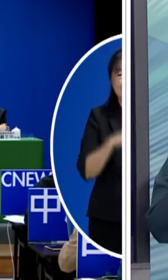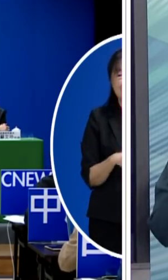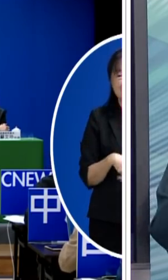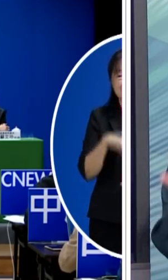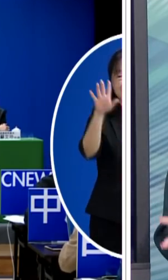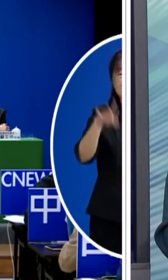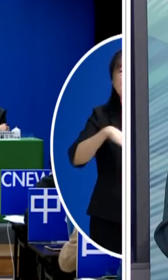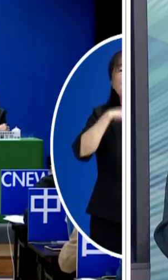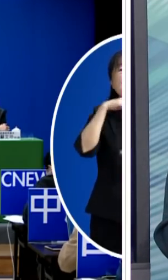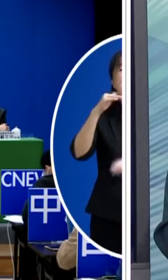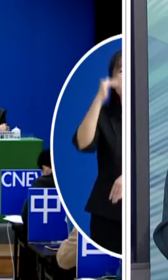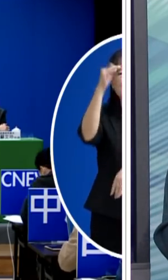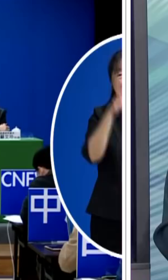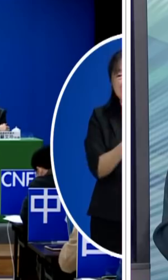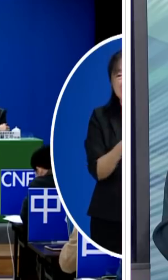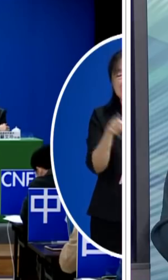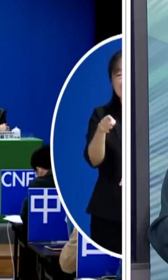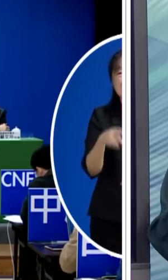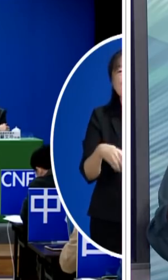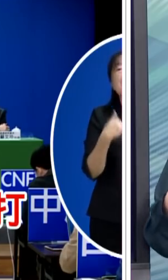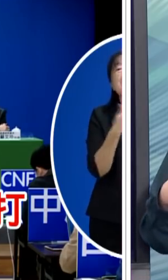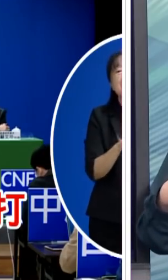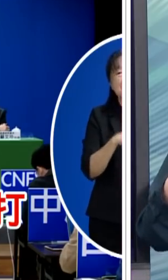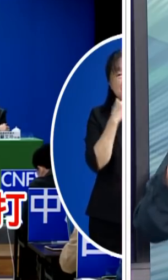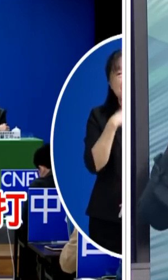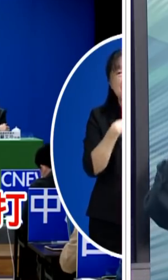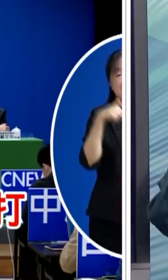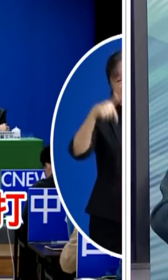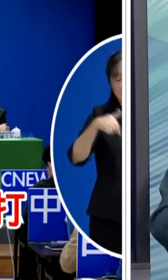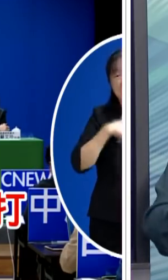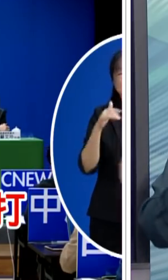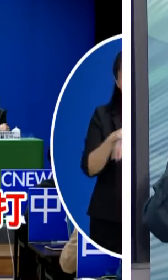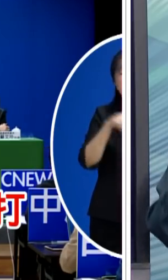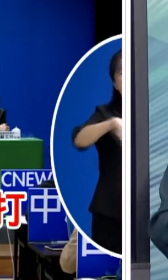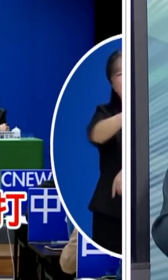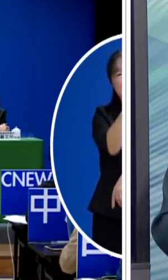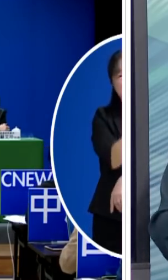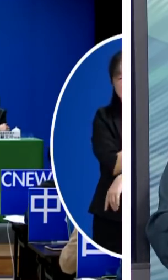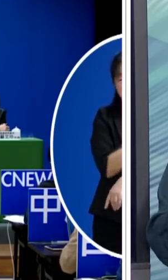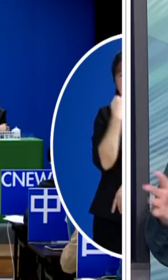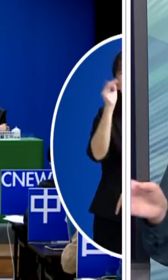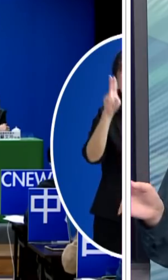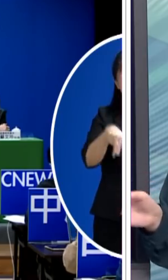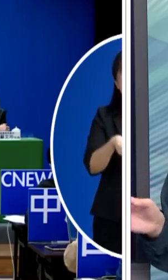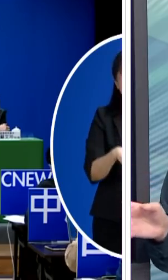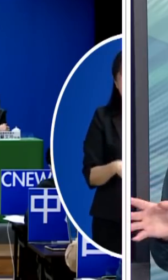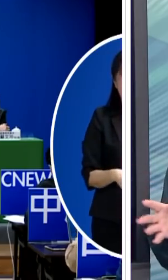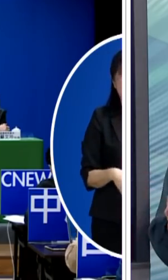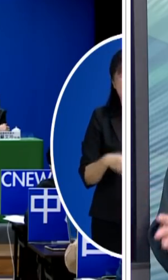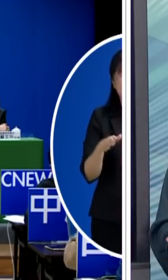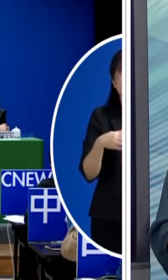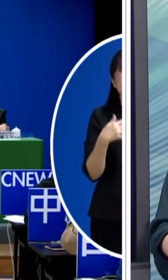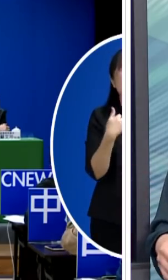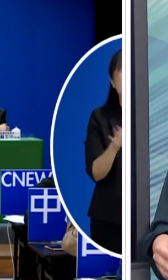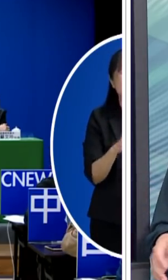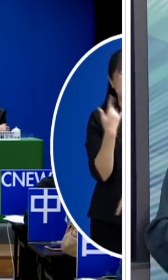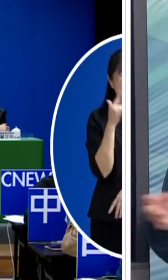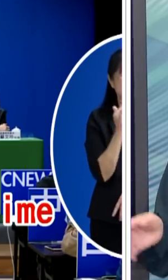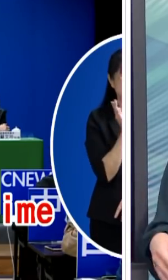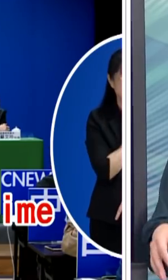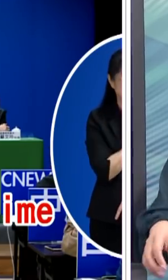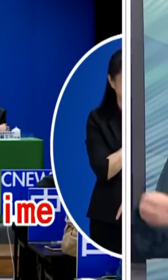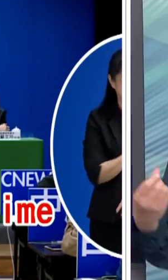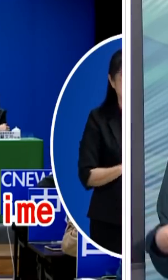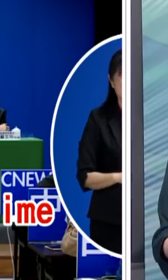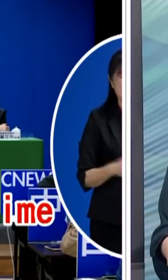有20多个疫苗去参选呢，我们是排在前两名被选中的。但是其实有一些，比方说像王任贤医师，他说哪